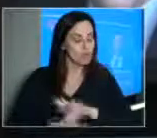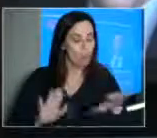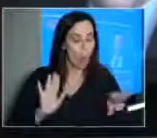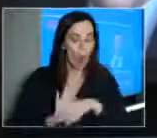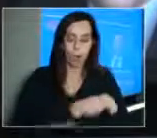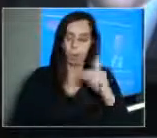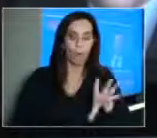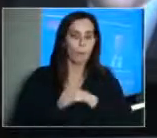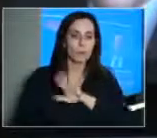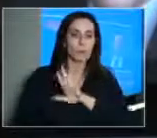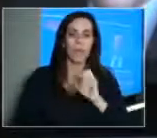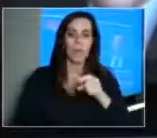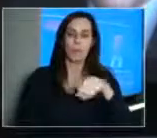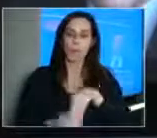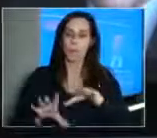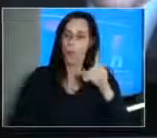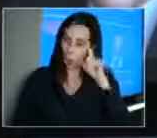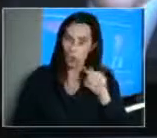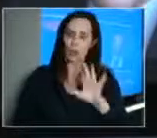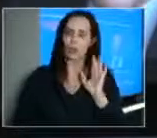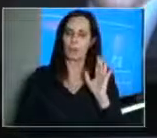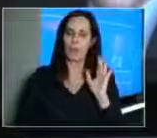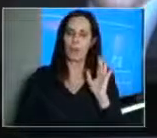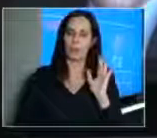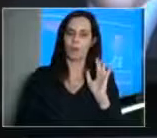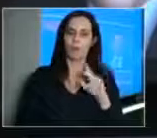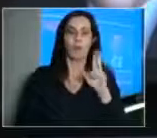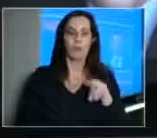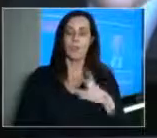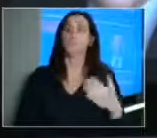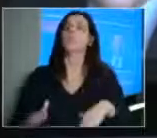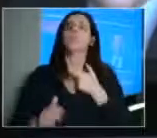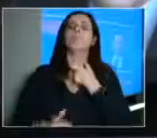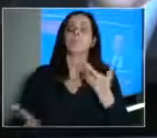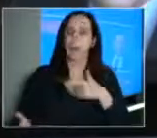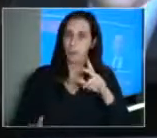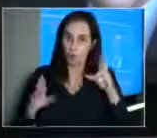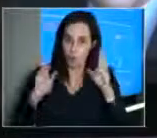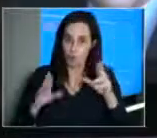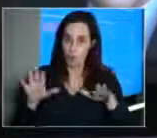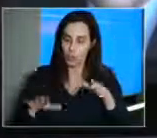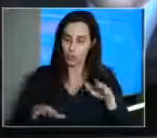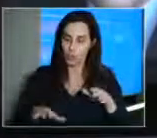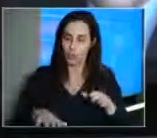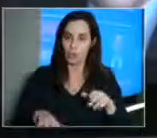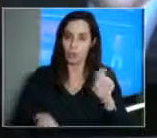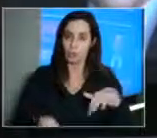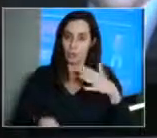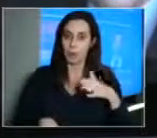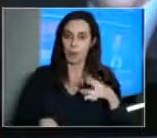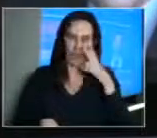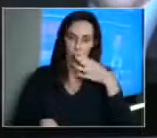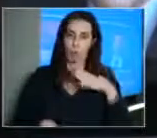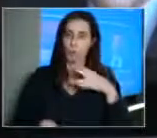להטאבי לא יעבור כל עוד הוא יושב בממשלה. אנחנו יודעים את הדברים האלה. יש מגבלות מסוימות. אני מאוד מאוד מקווה שבכנסת הקרובה הליכוד יהיה